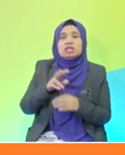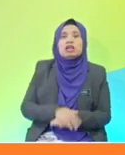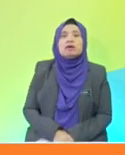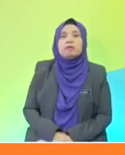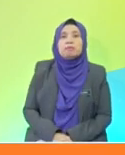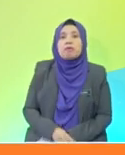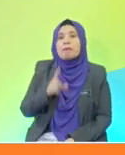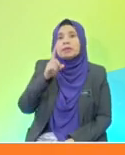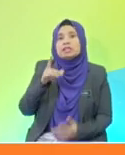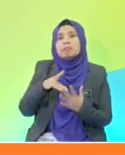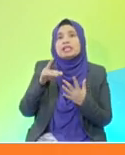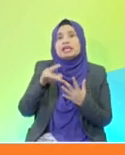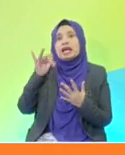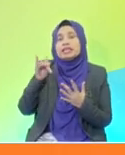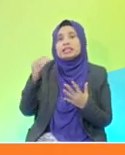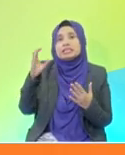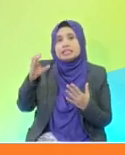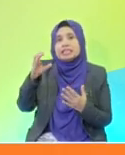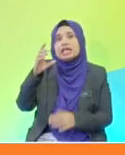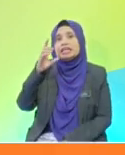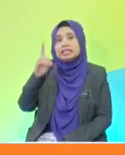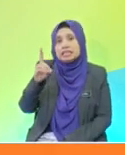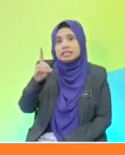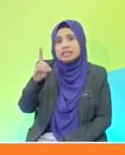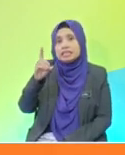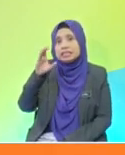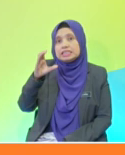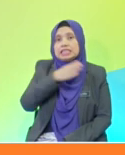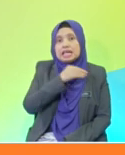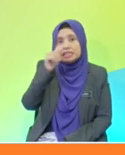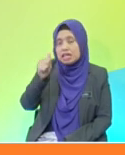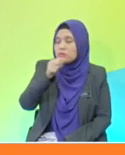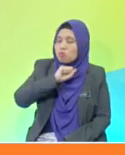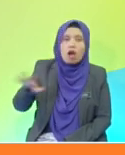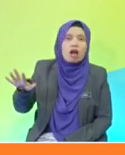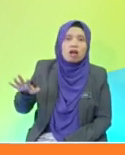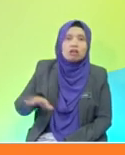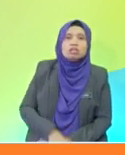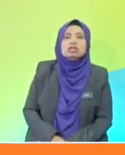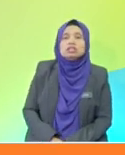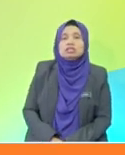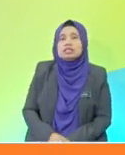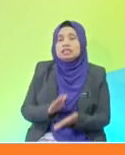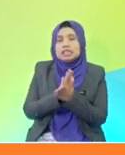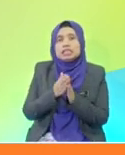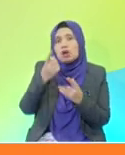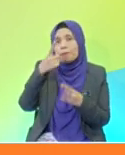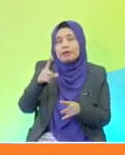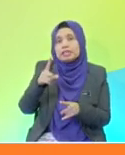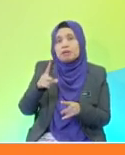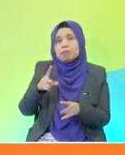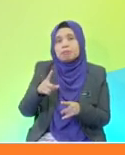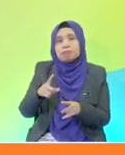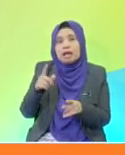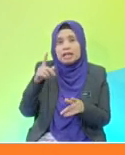mana-mana pilihan kedua ada si dan juga ada So tinggal saja jawaban kita ataupun keyword kepada